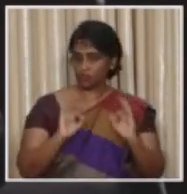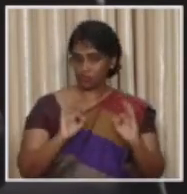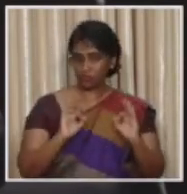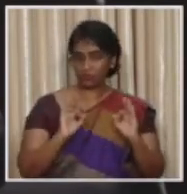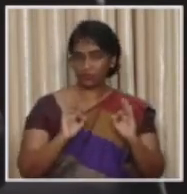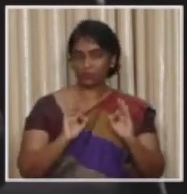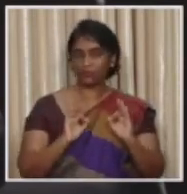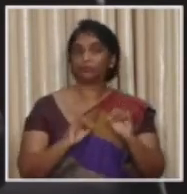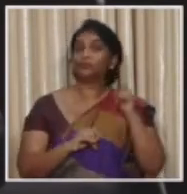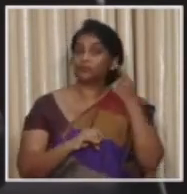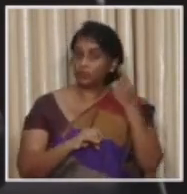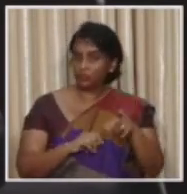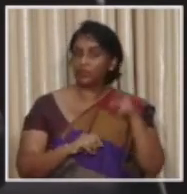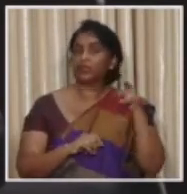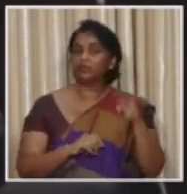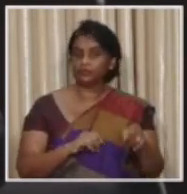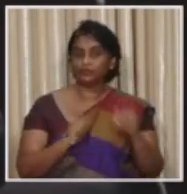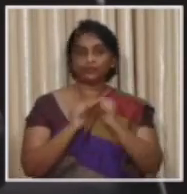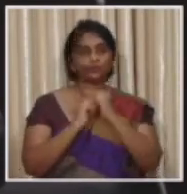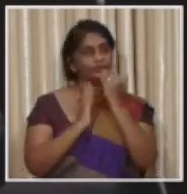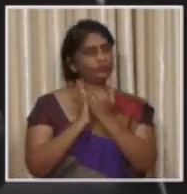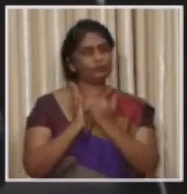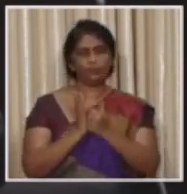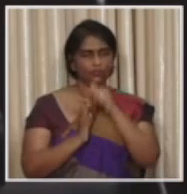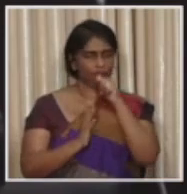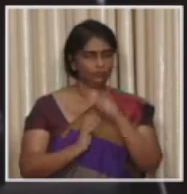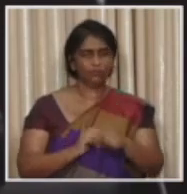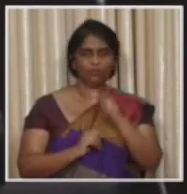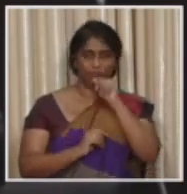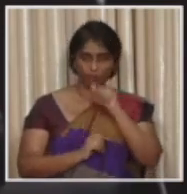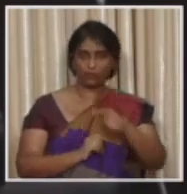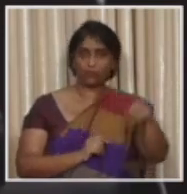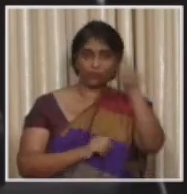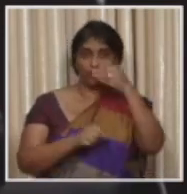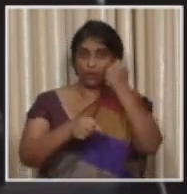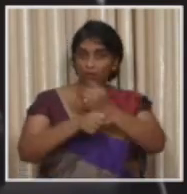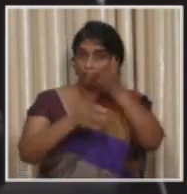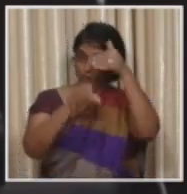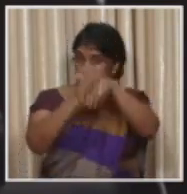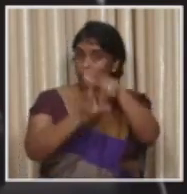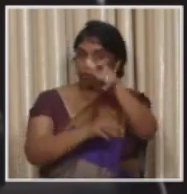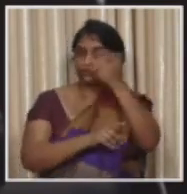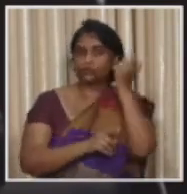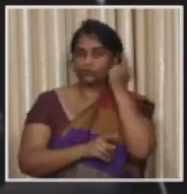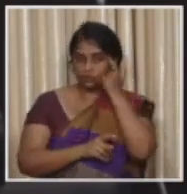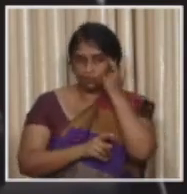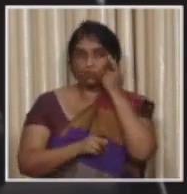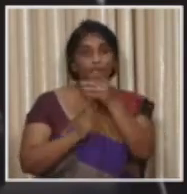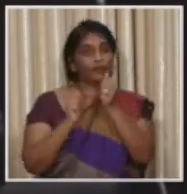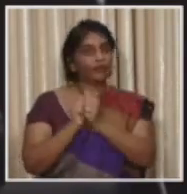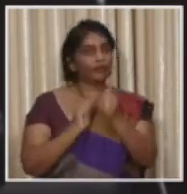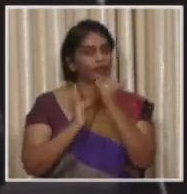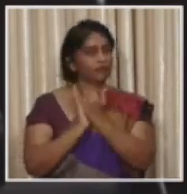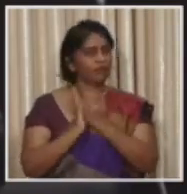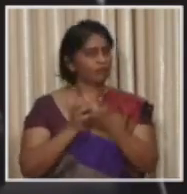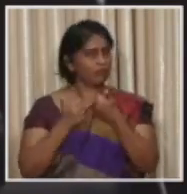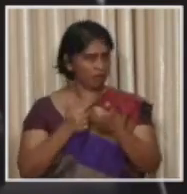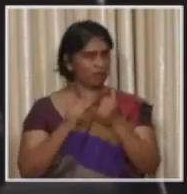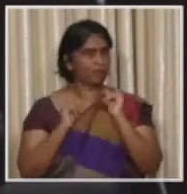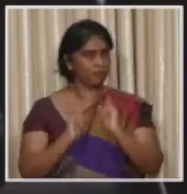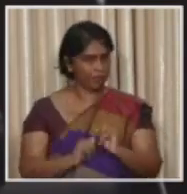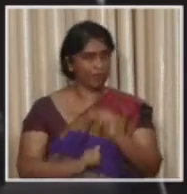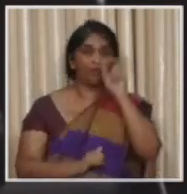කණ්ඩායම්. ඒ නිසා මේ වැඩපිළිවෙල වහාම තමුන්නාසල ආණ්ඩුවේ අයත් දැනගන්න ඕන තමුන්නාසල කරන වැඩපිළිවෙල හරිද නැද්ද